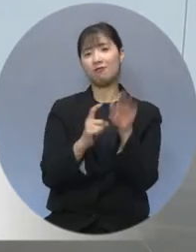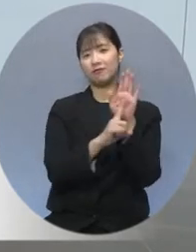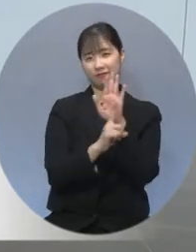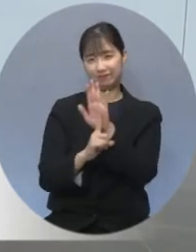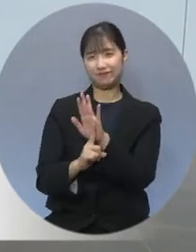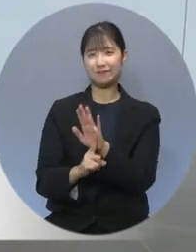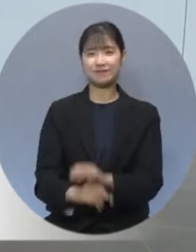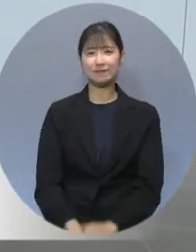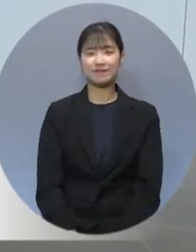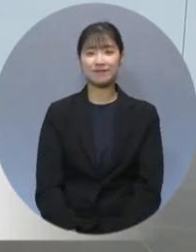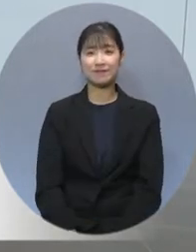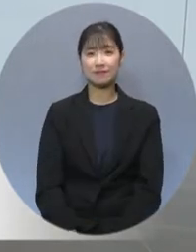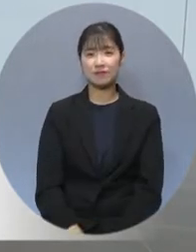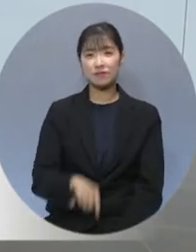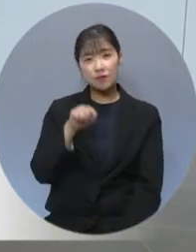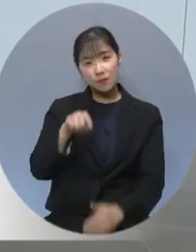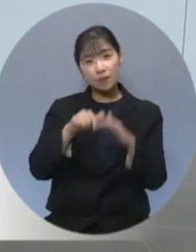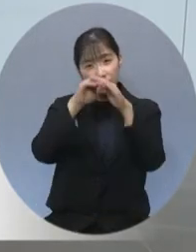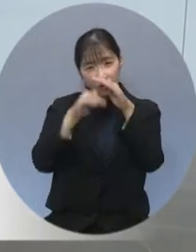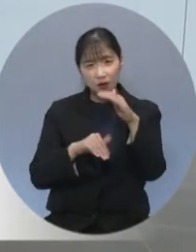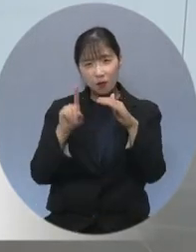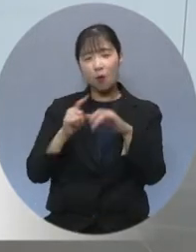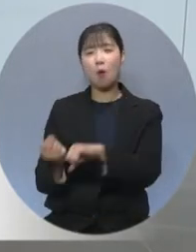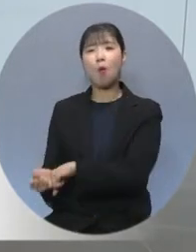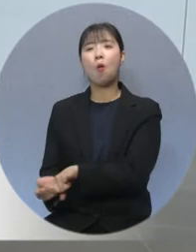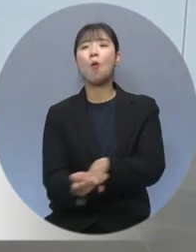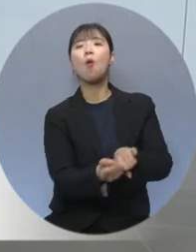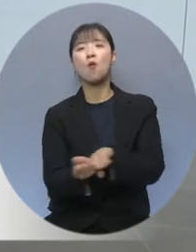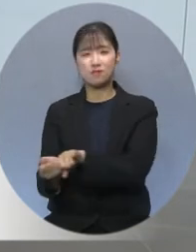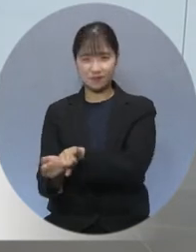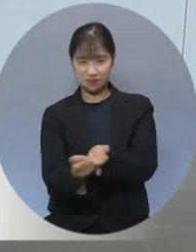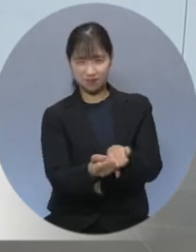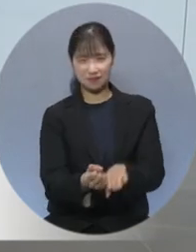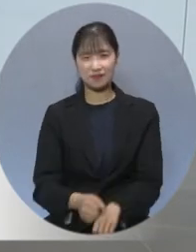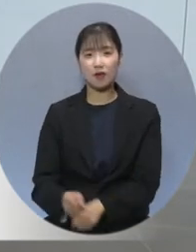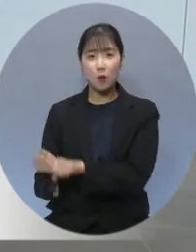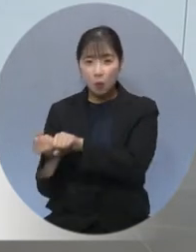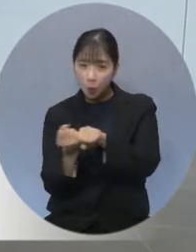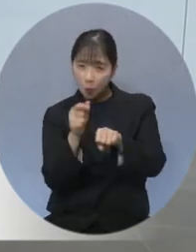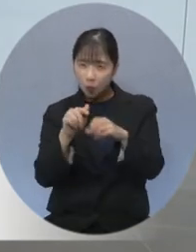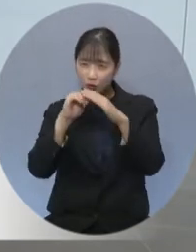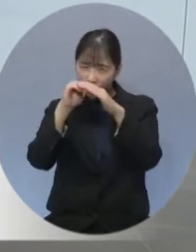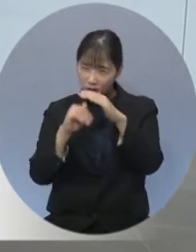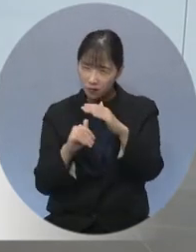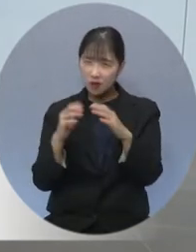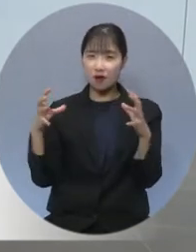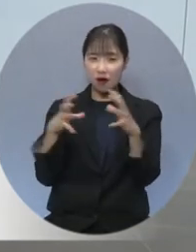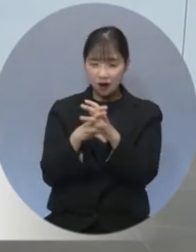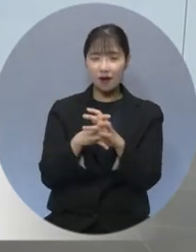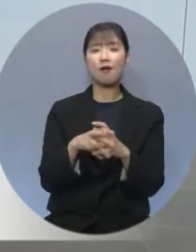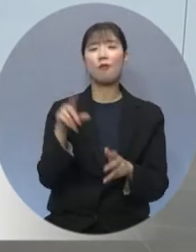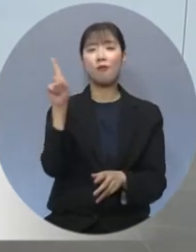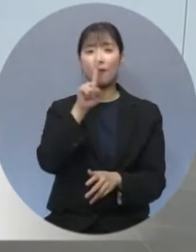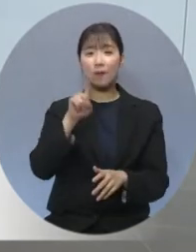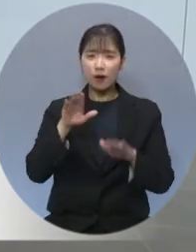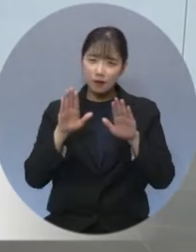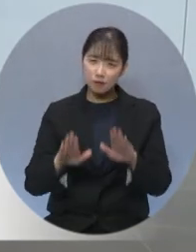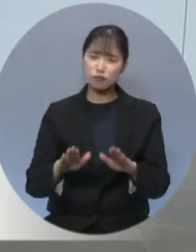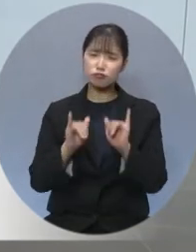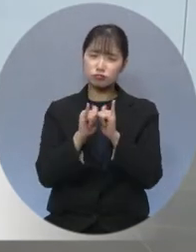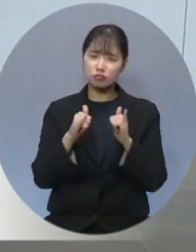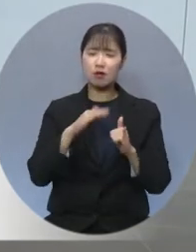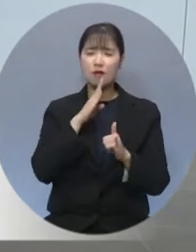하게 되었습니다. 작품의 주제는 골프 이야기입니다. 골프를 주제로 한 작품인데 현대인들의